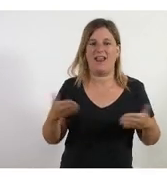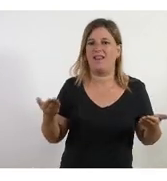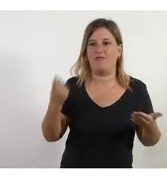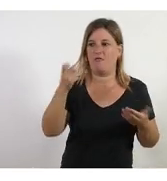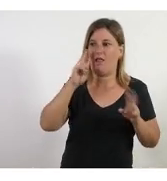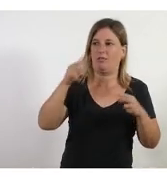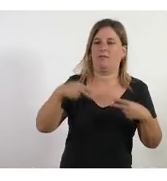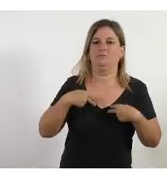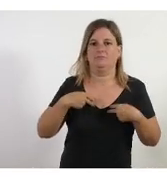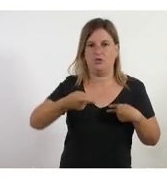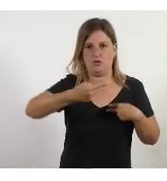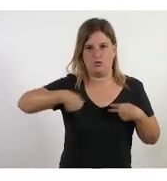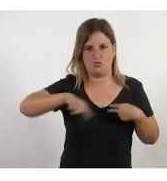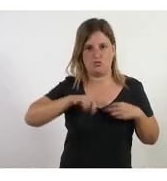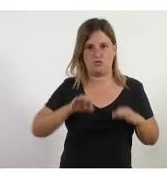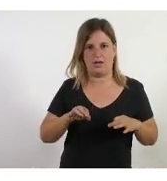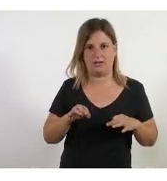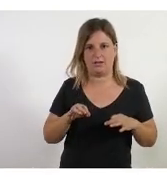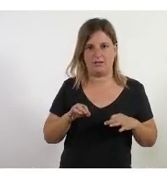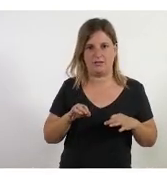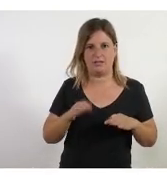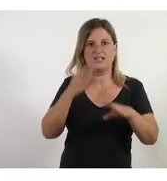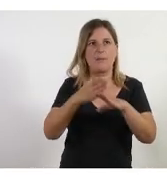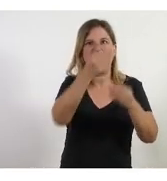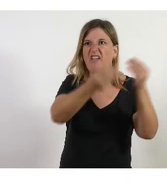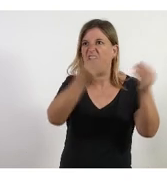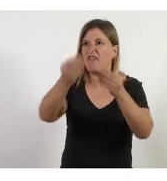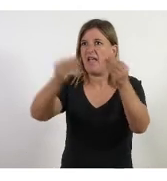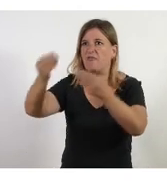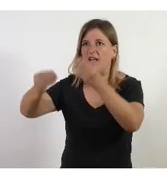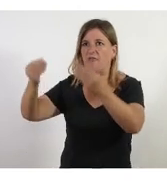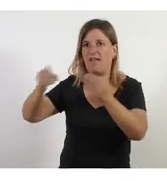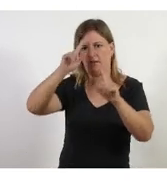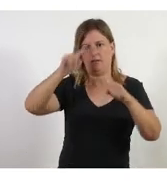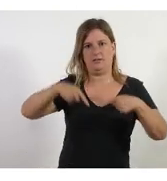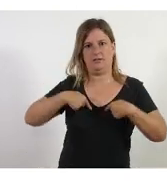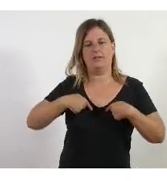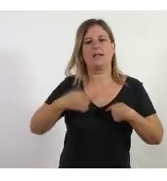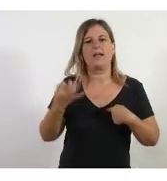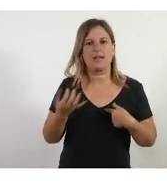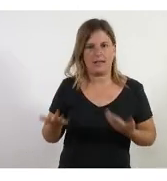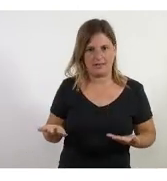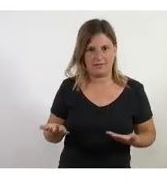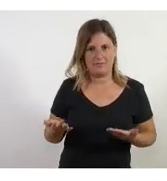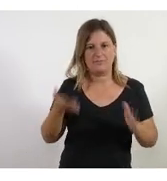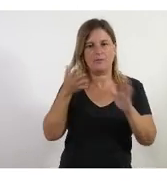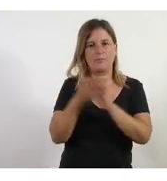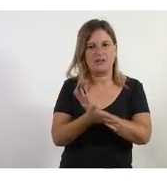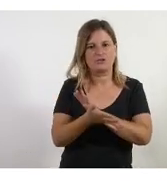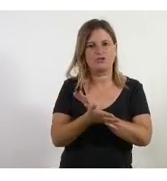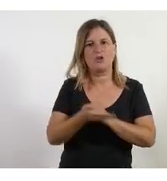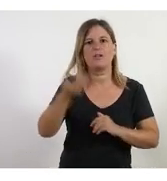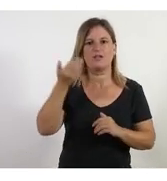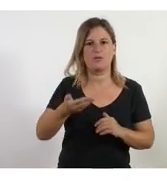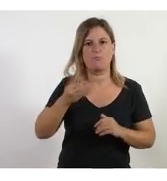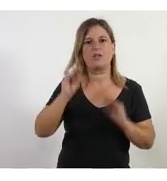amb un altre ritme, que és el ritme del fer, però està muntat d'aquesta manera. Llavors, això forma part del teu àmbit d'influència,